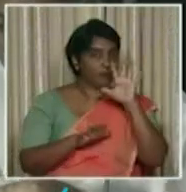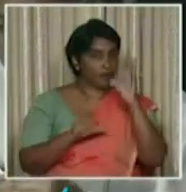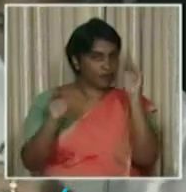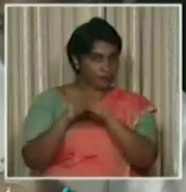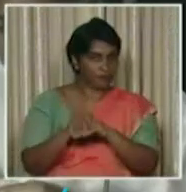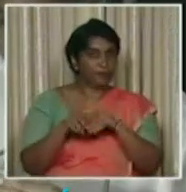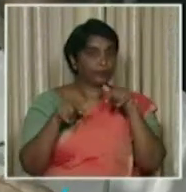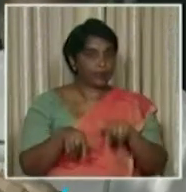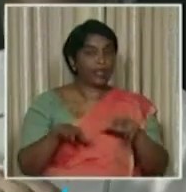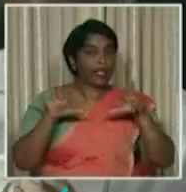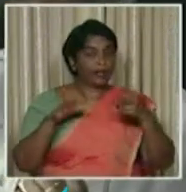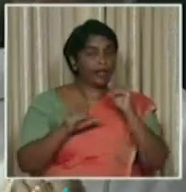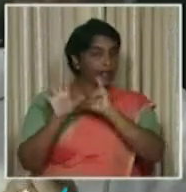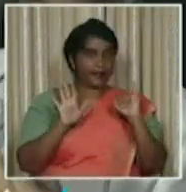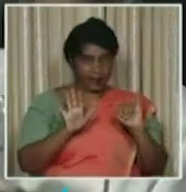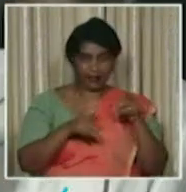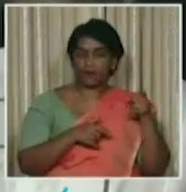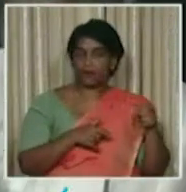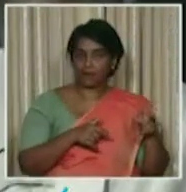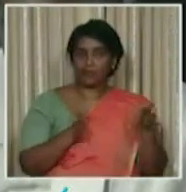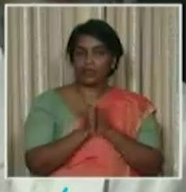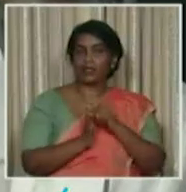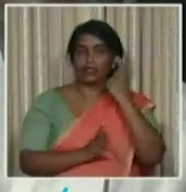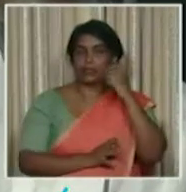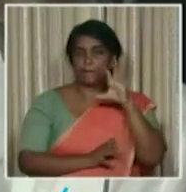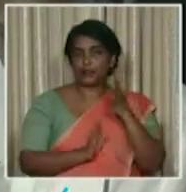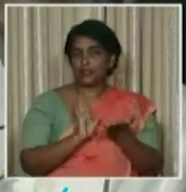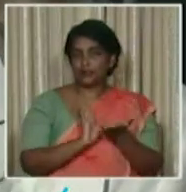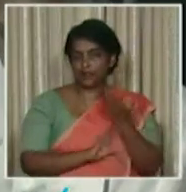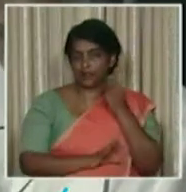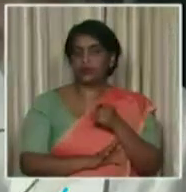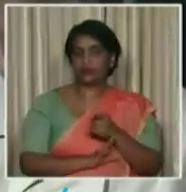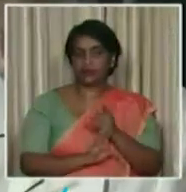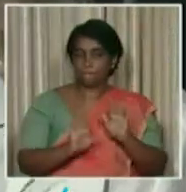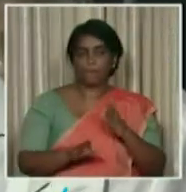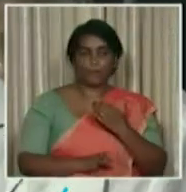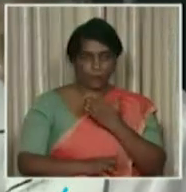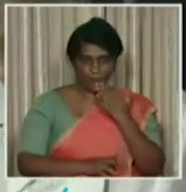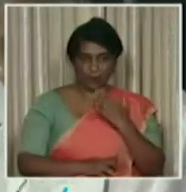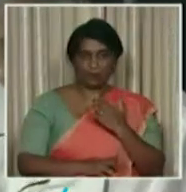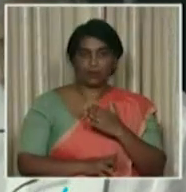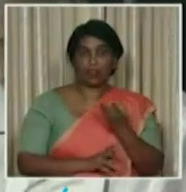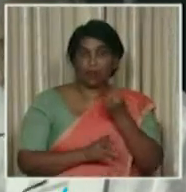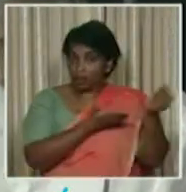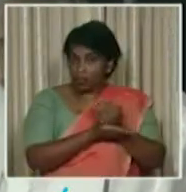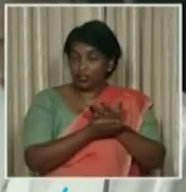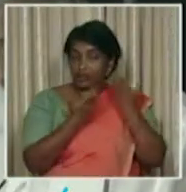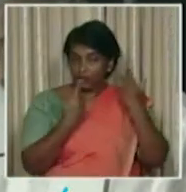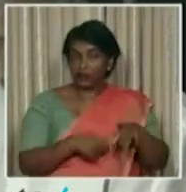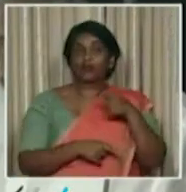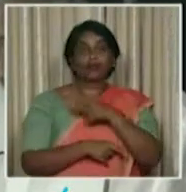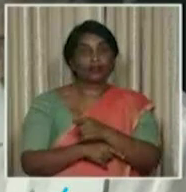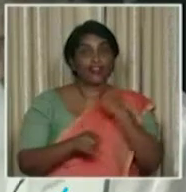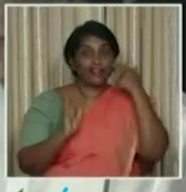ගන්නවා. දැන්ට 866ක් ඉන්නවා. එතකොට 1500කට වැඩි ප්‍රමාණයක් එනවා අපිට මැනේජ් කරගන්න පුළුවන් ප්‍රතිපාදන වෙන් කරපු වහාම අර